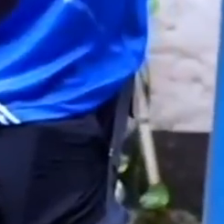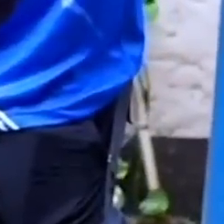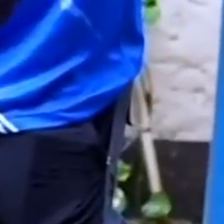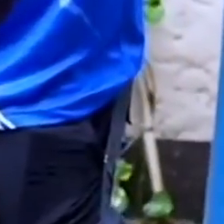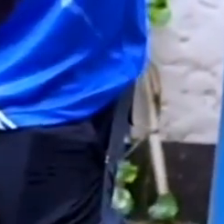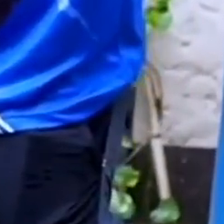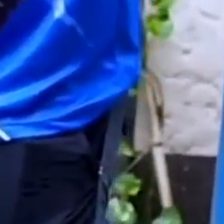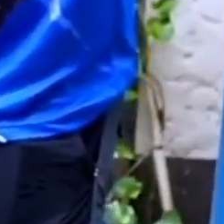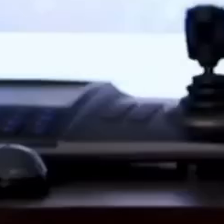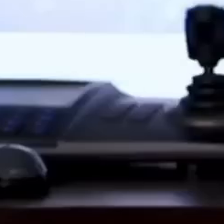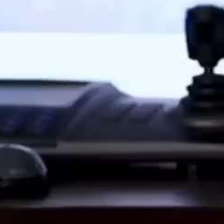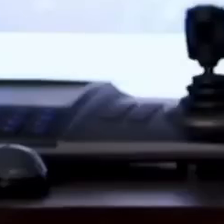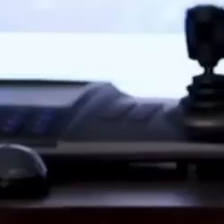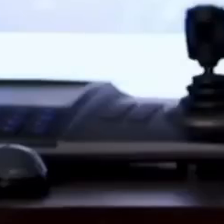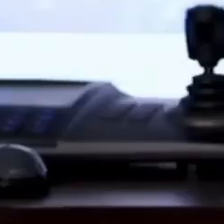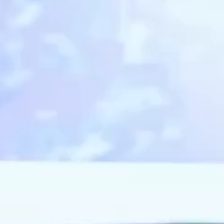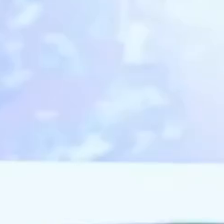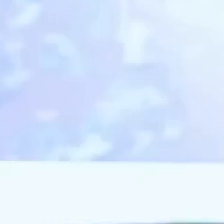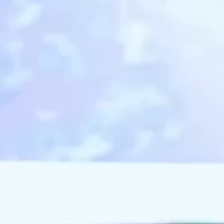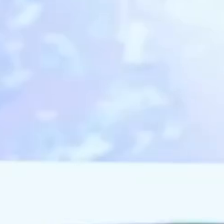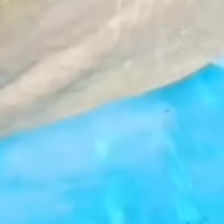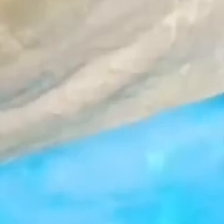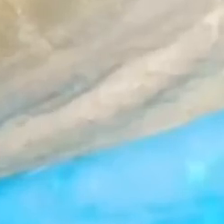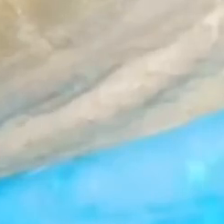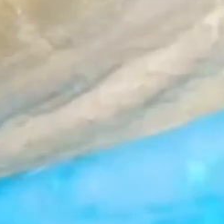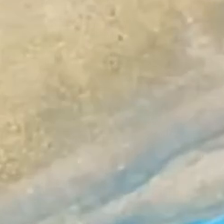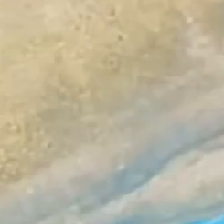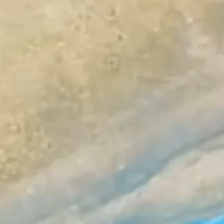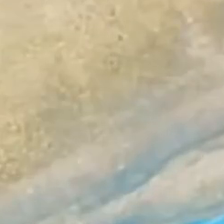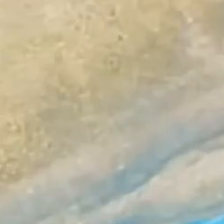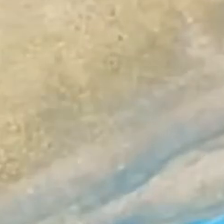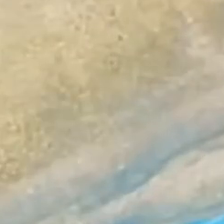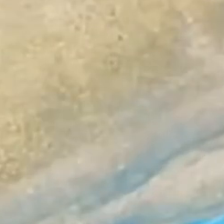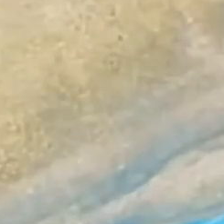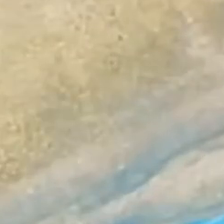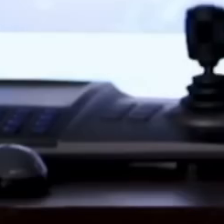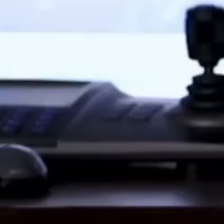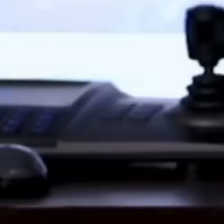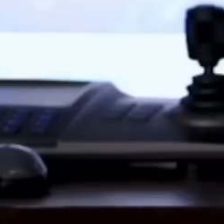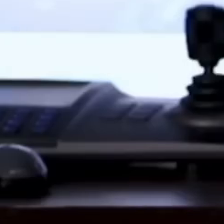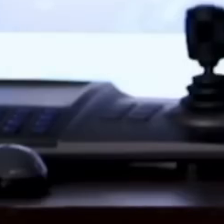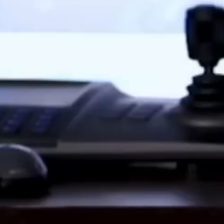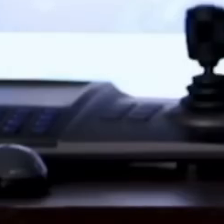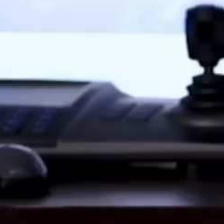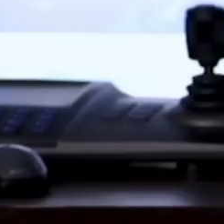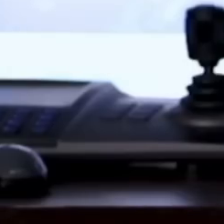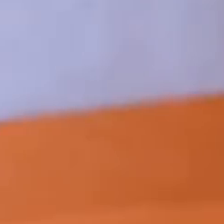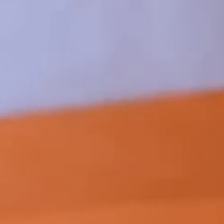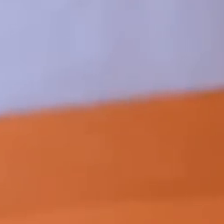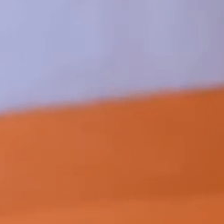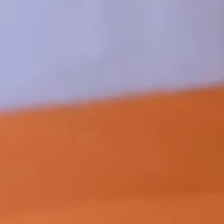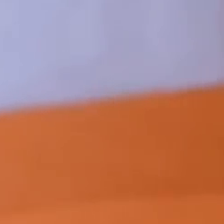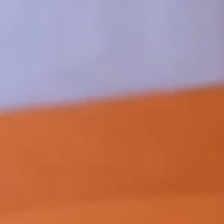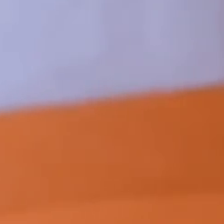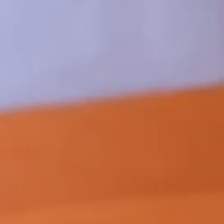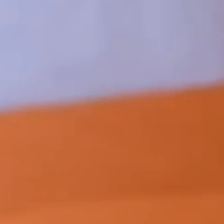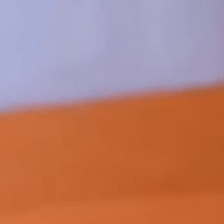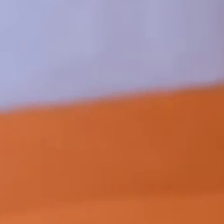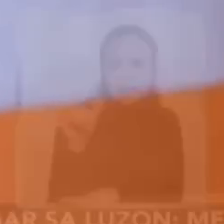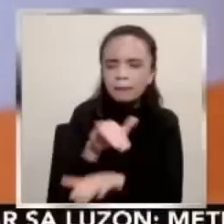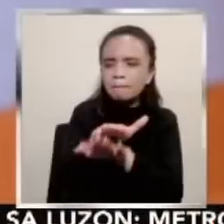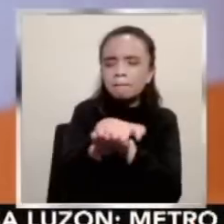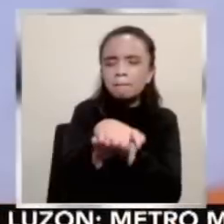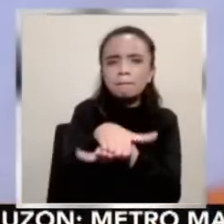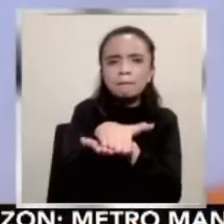La Union. Meron daw silang nakitang pawikan. Sa pan-inspeksyon, hindi po siya mukhang pawikan. Noon pumunta ako